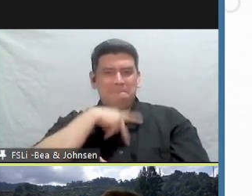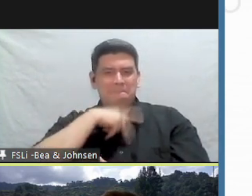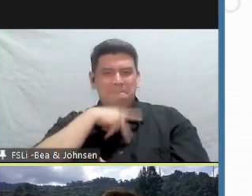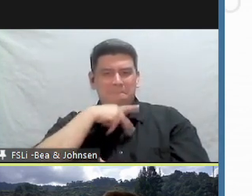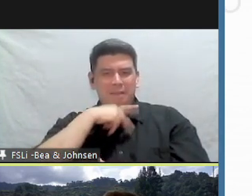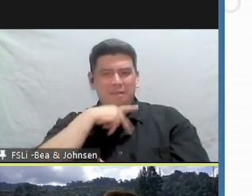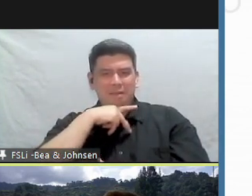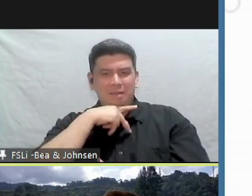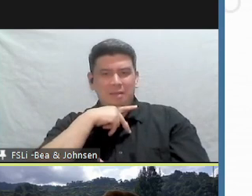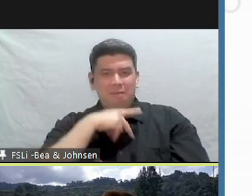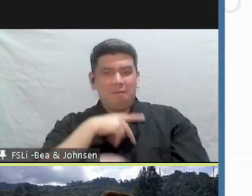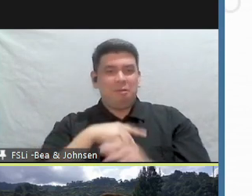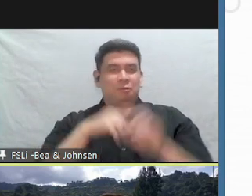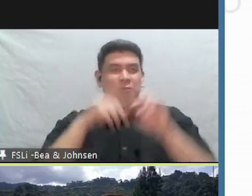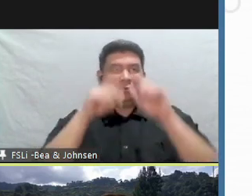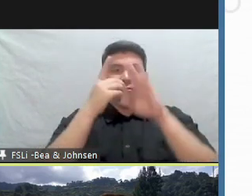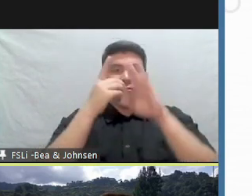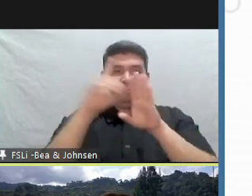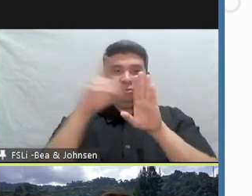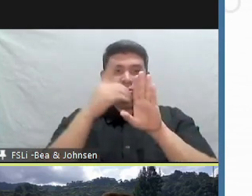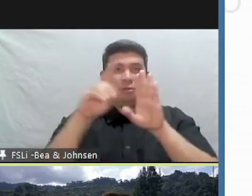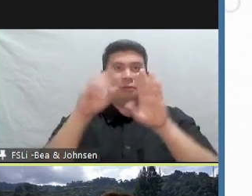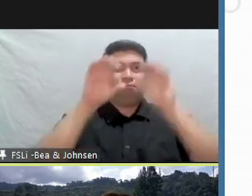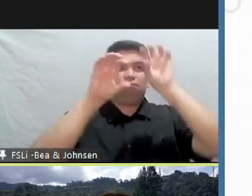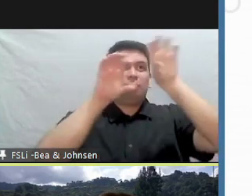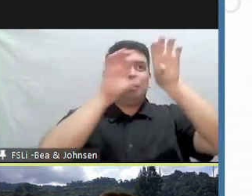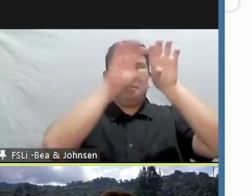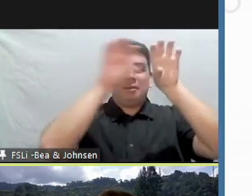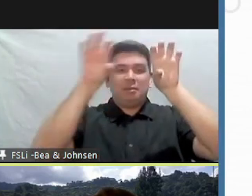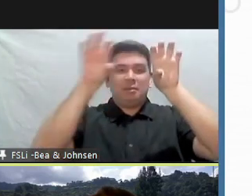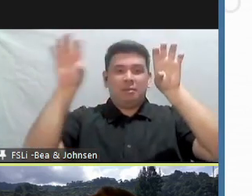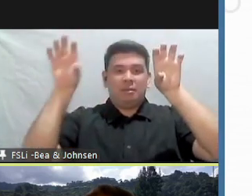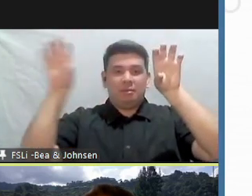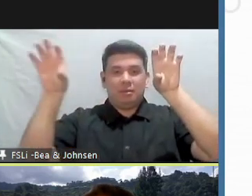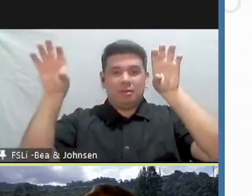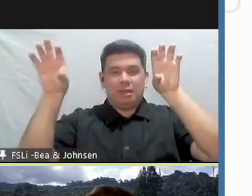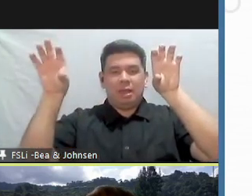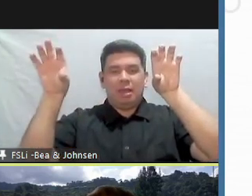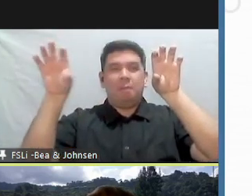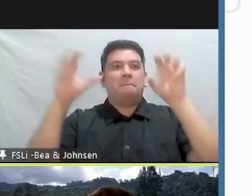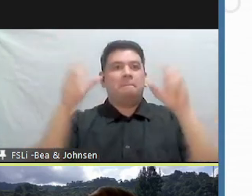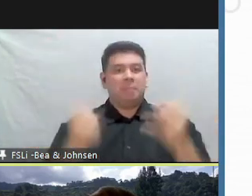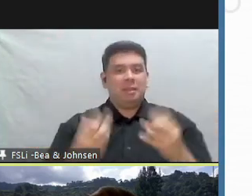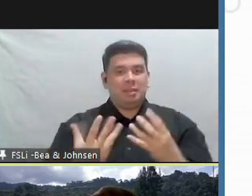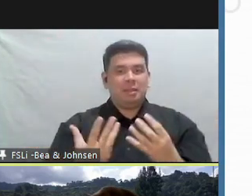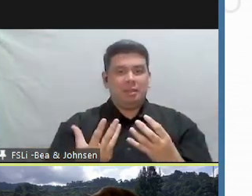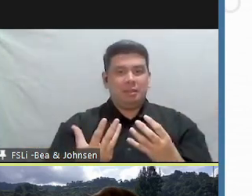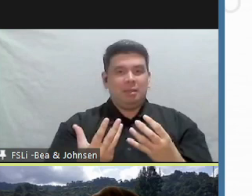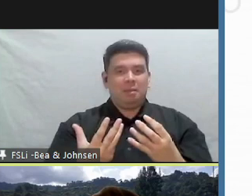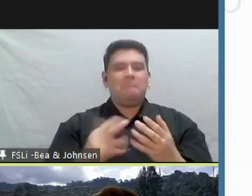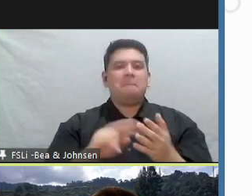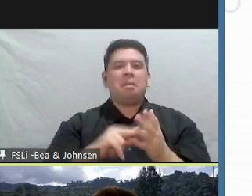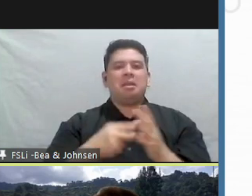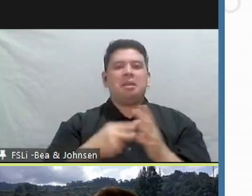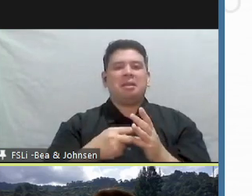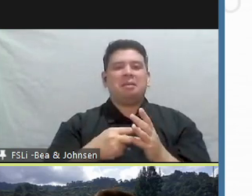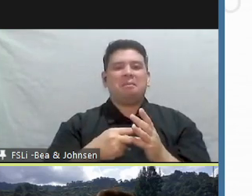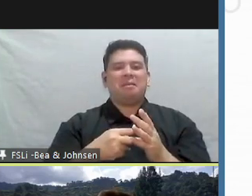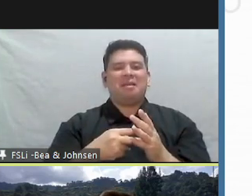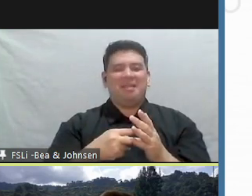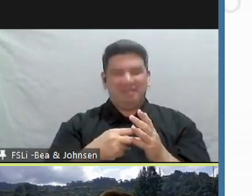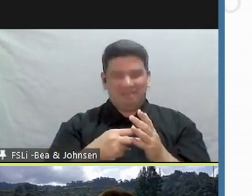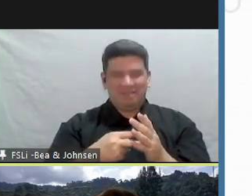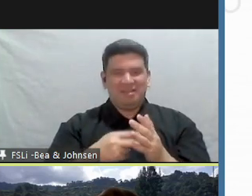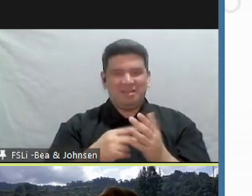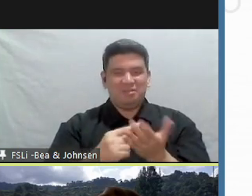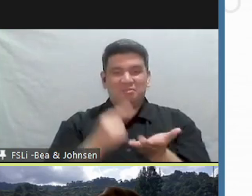curriculum, meron silang teachers at meron pa silang grading system, ano? Kaya makita natin na